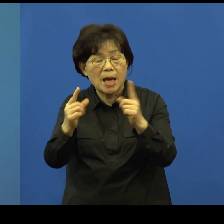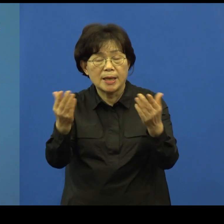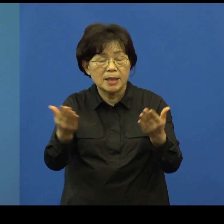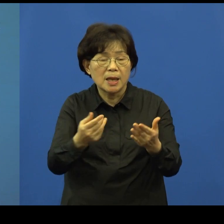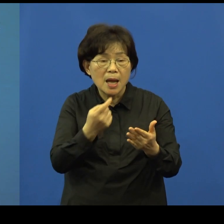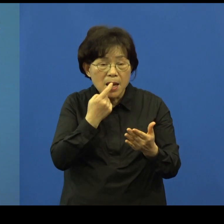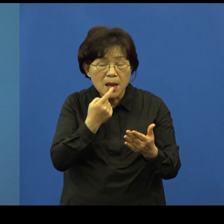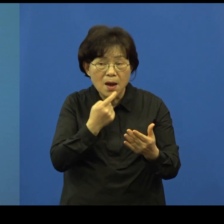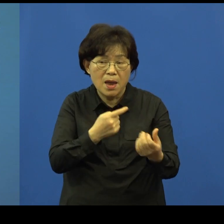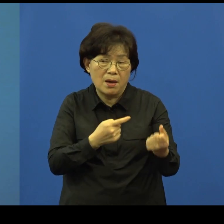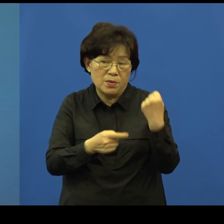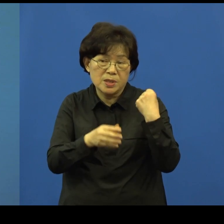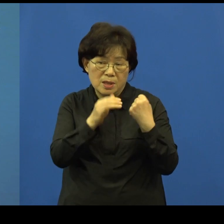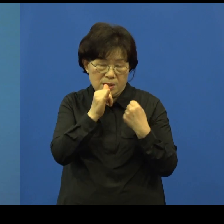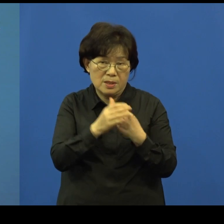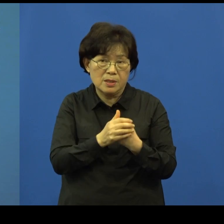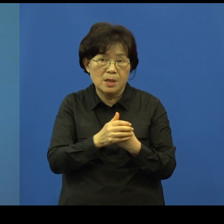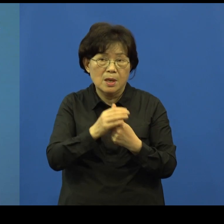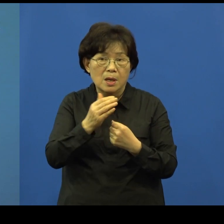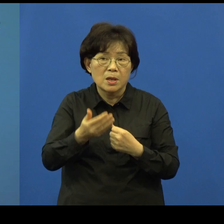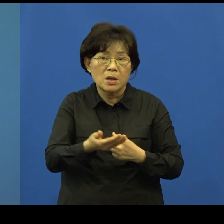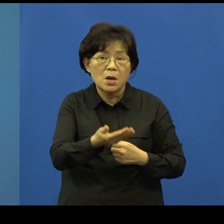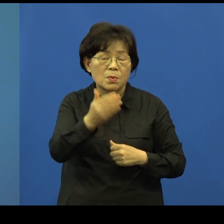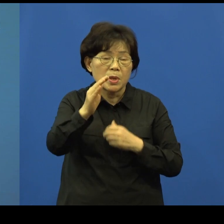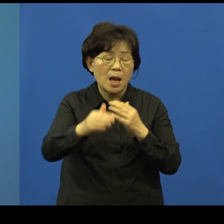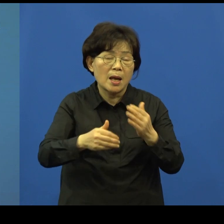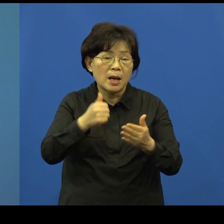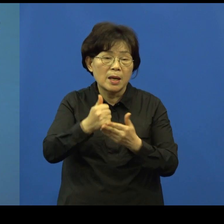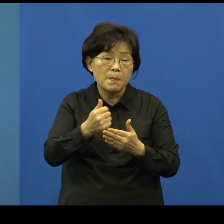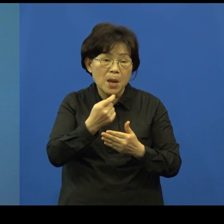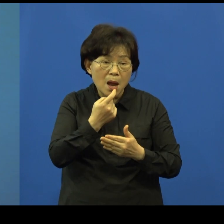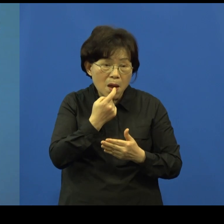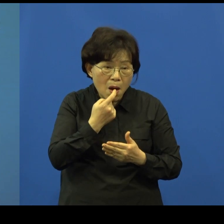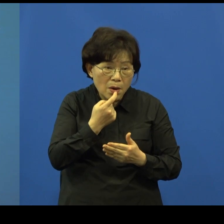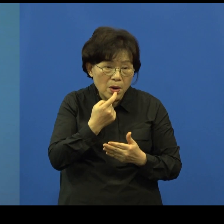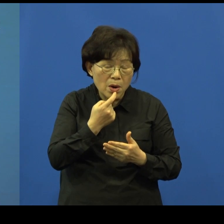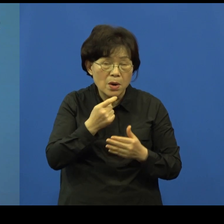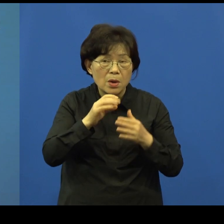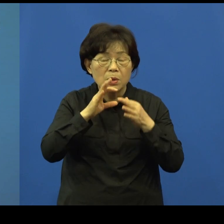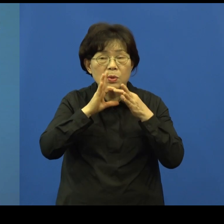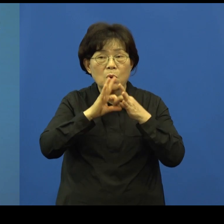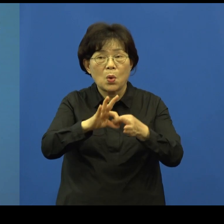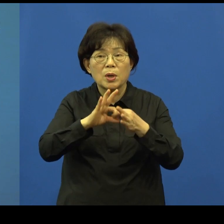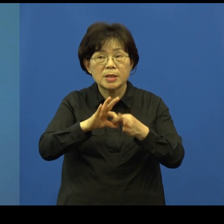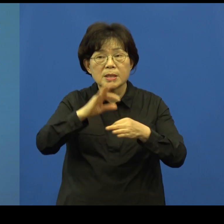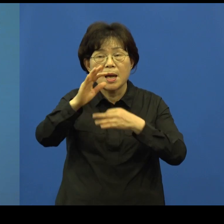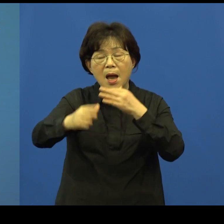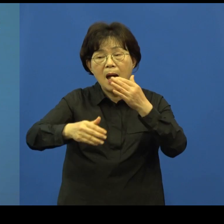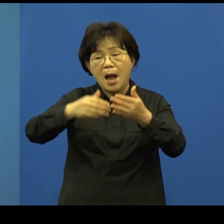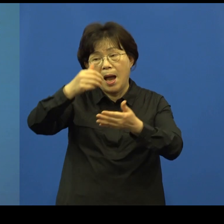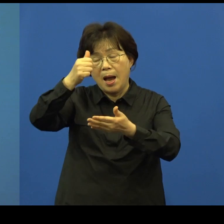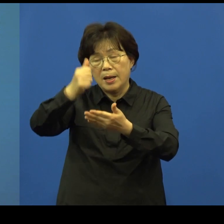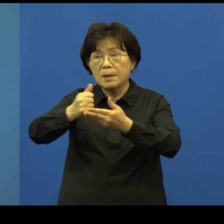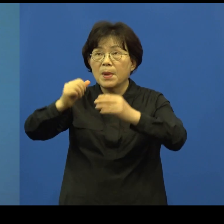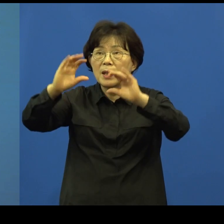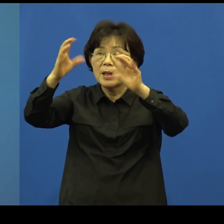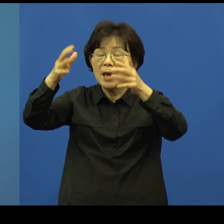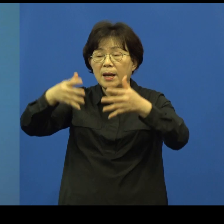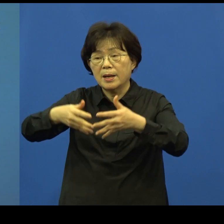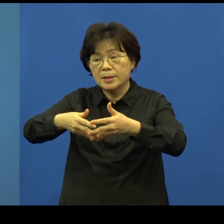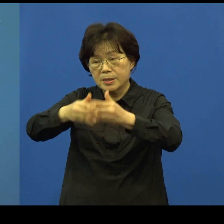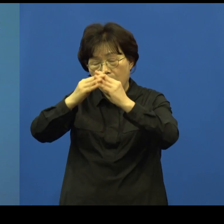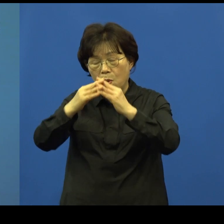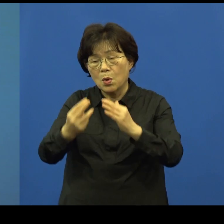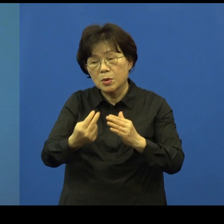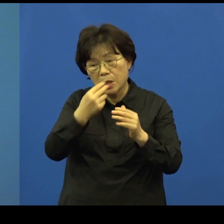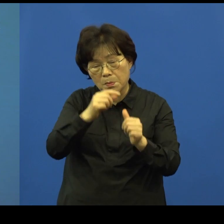권세에 달렸다. 하나님, 여러분들의 혀를 통해서 하나님의 나라를 세우고